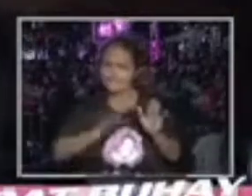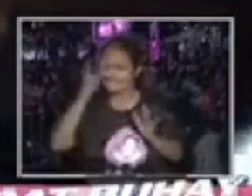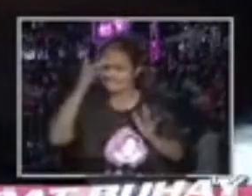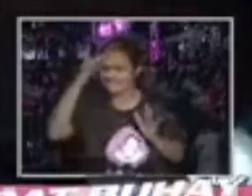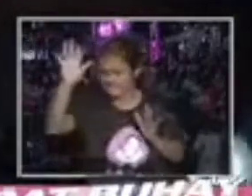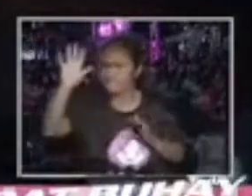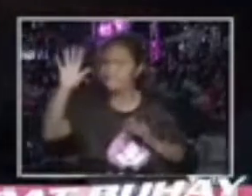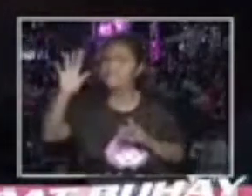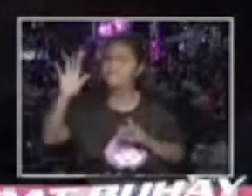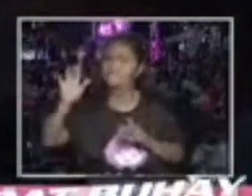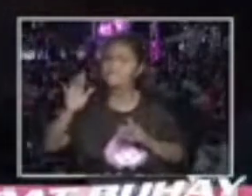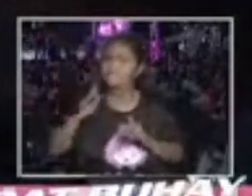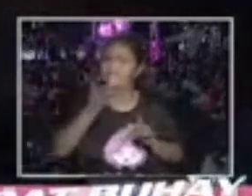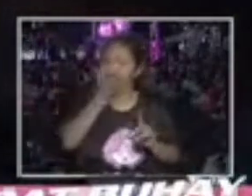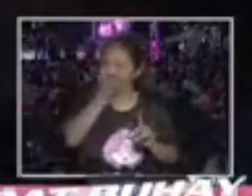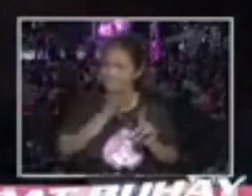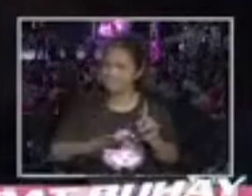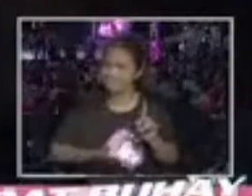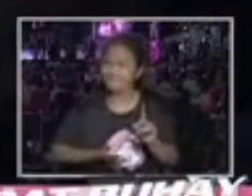mahuhusay, at